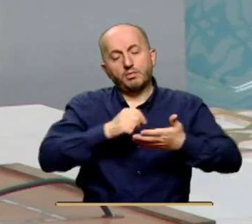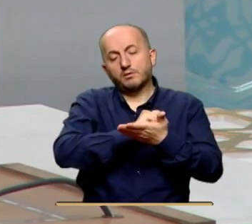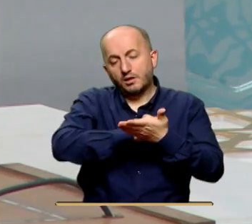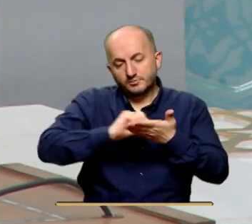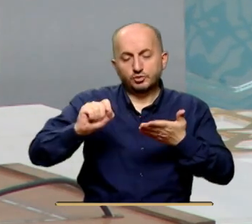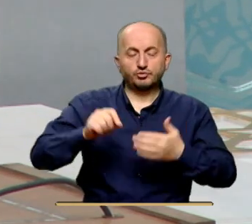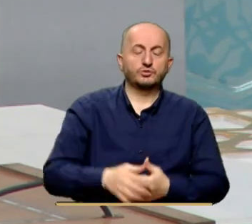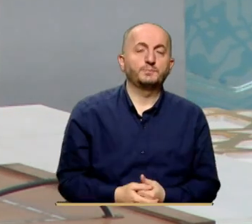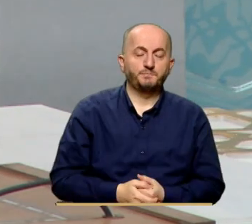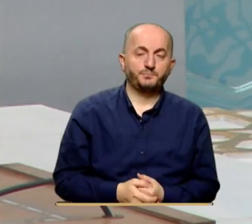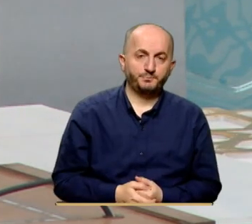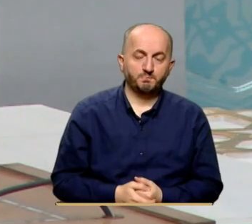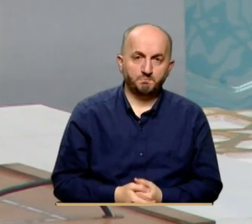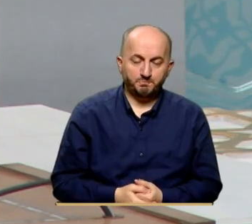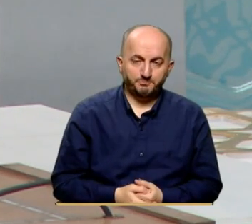kardeşlerim.